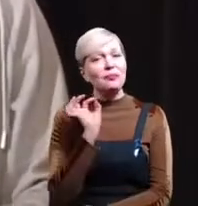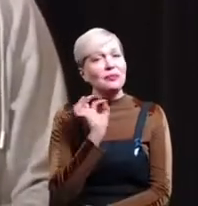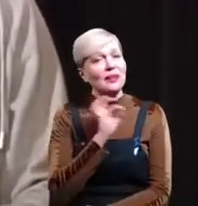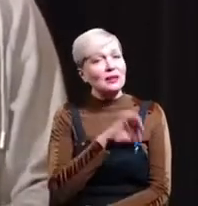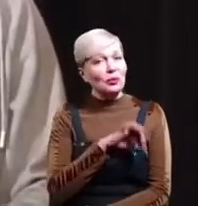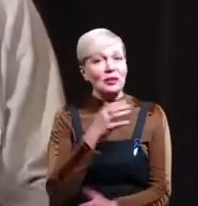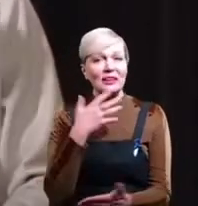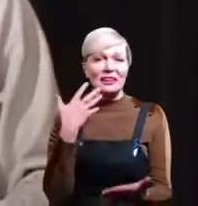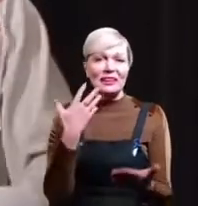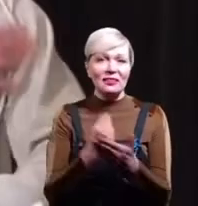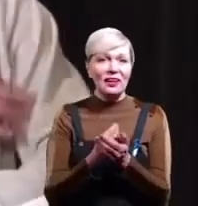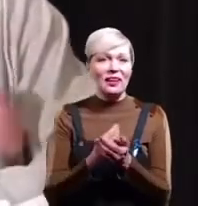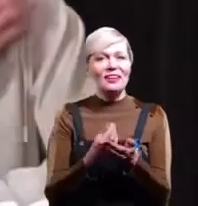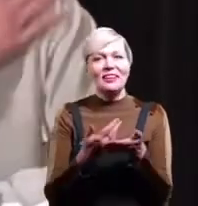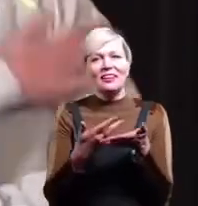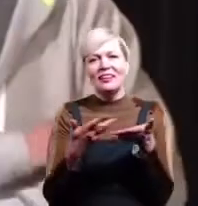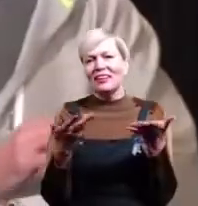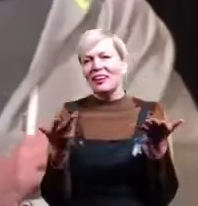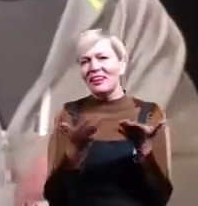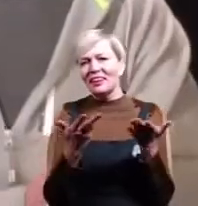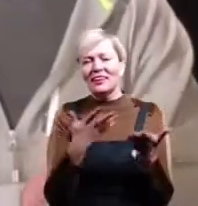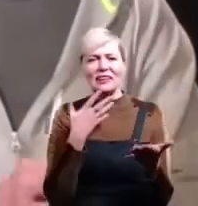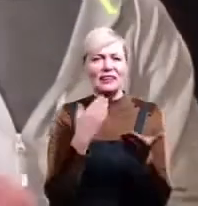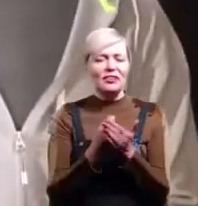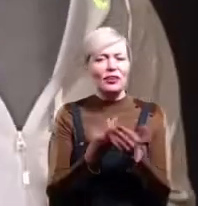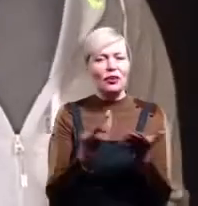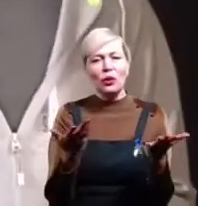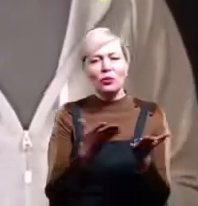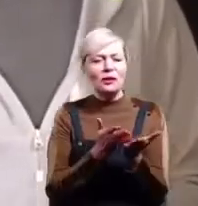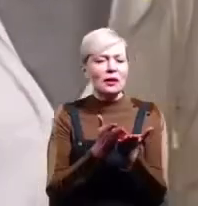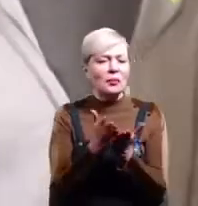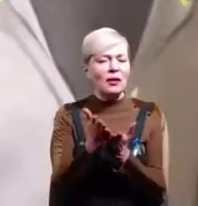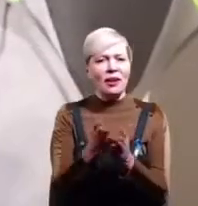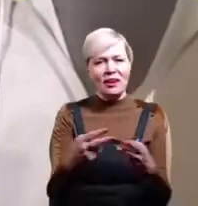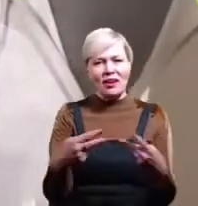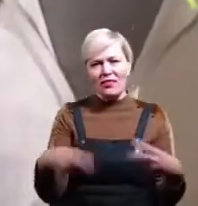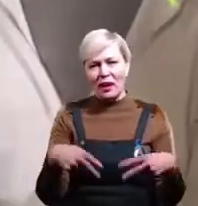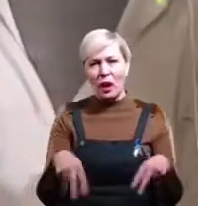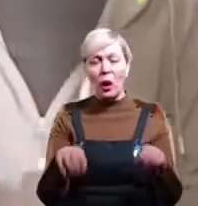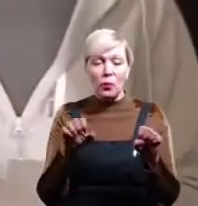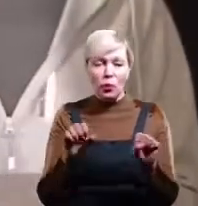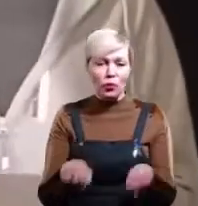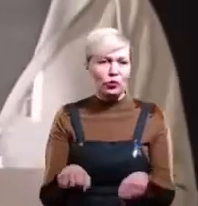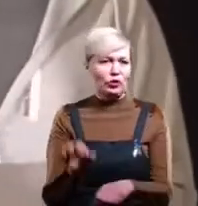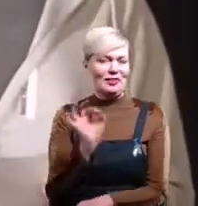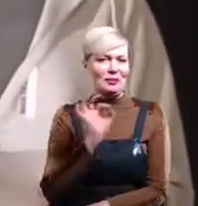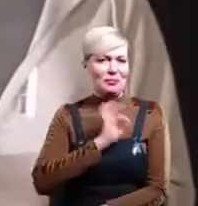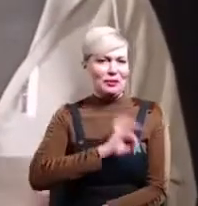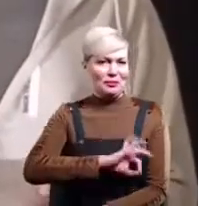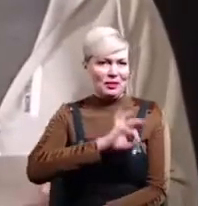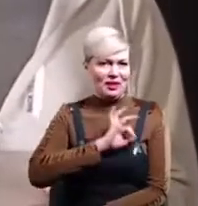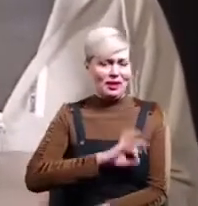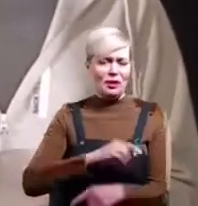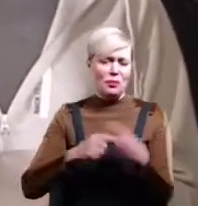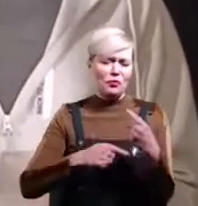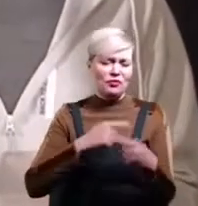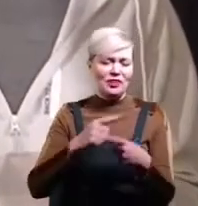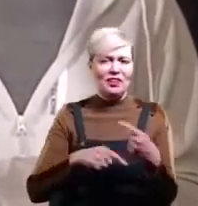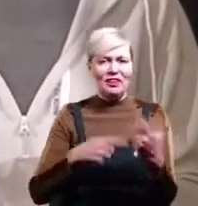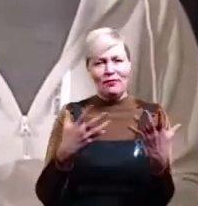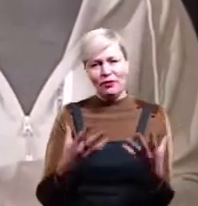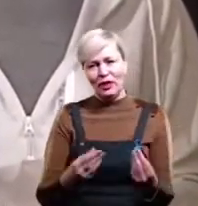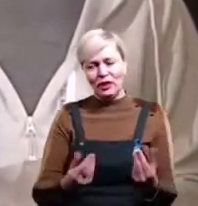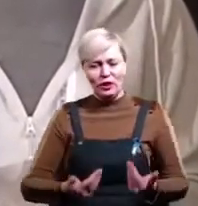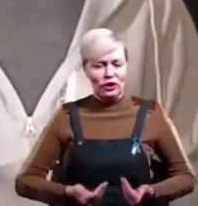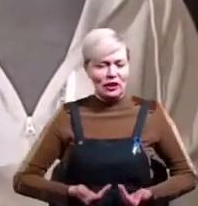свои какие-то, свое какое-то направление в хореографии, это же можно применять в повседневной жизни, даже